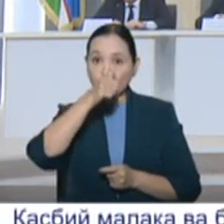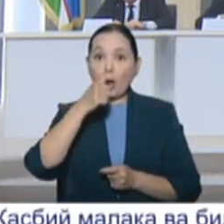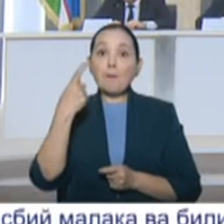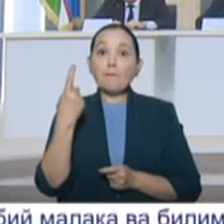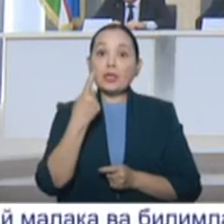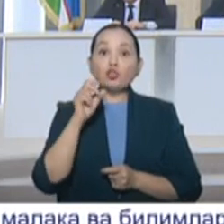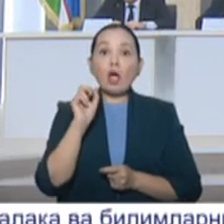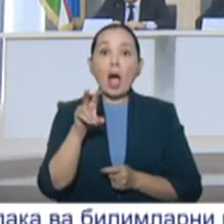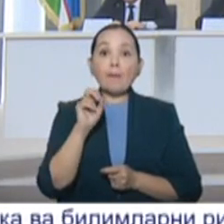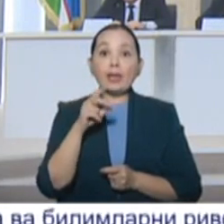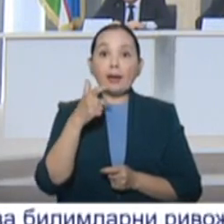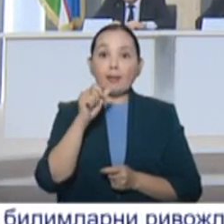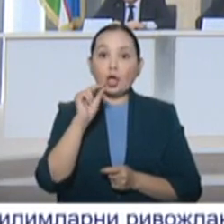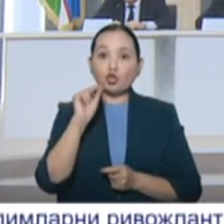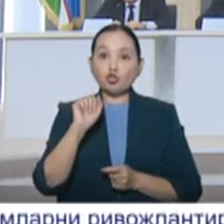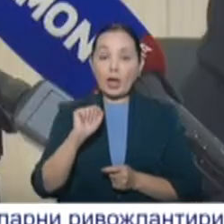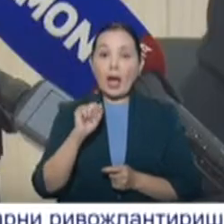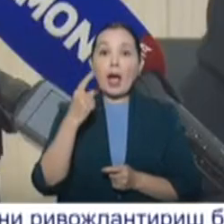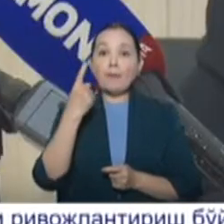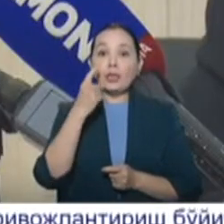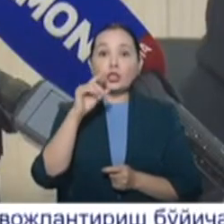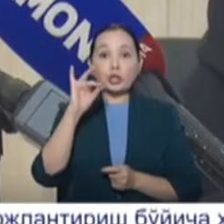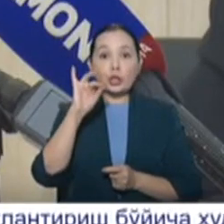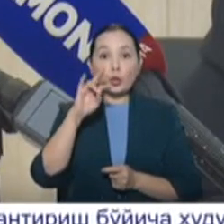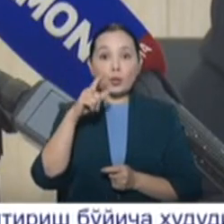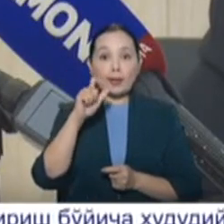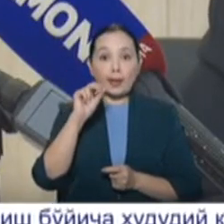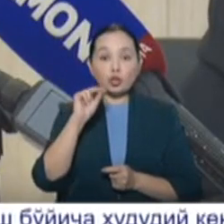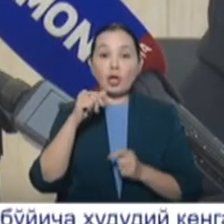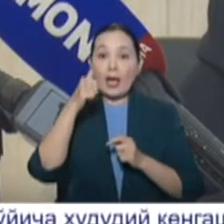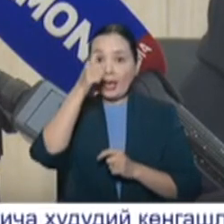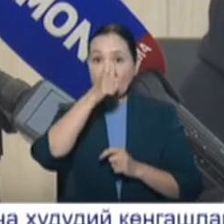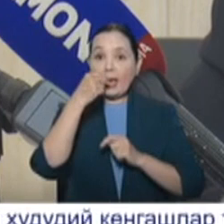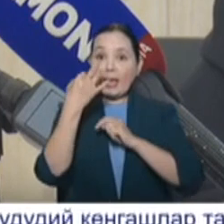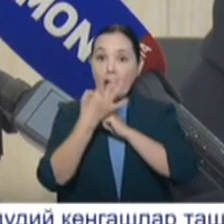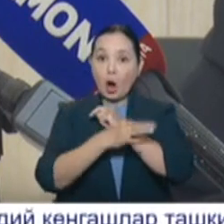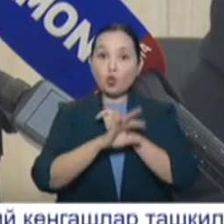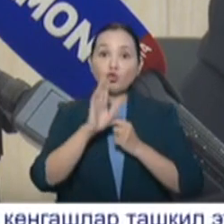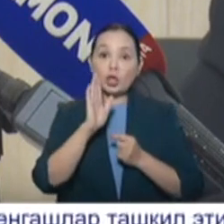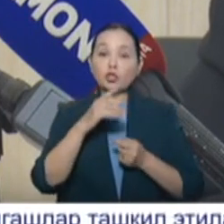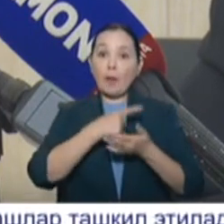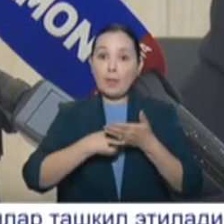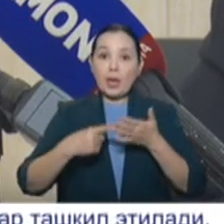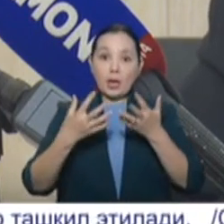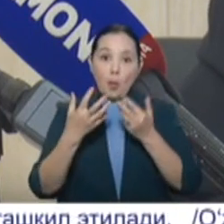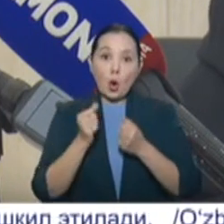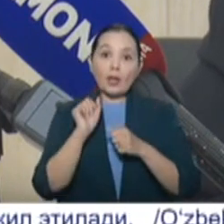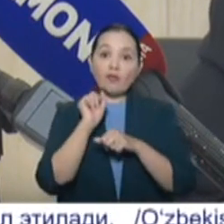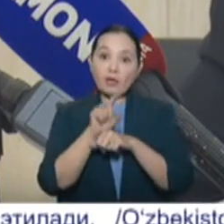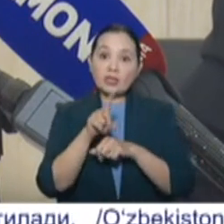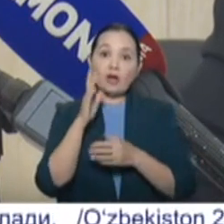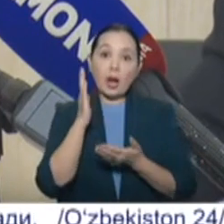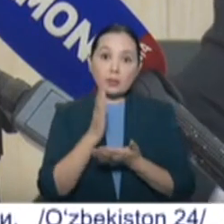1 aprelgacha, 1 iyungacha va yil yakunigacha o'zizga belgilab olgan anaqalarimiz